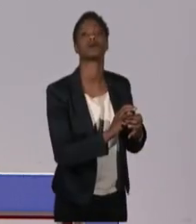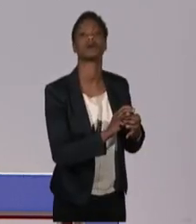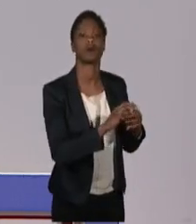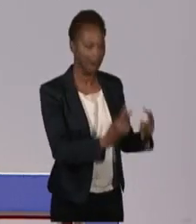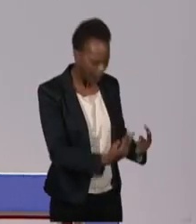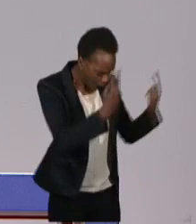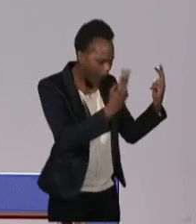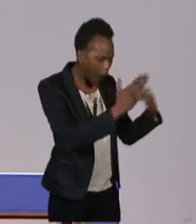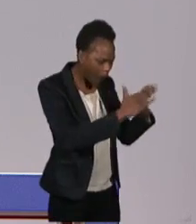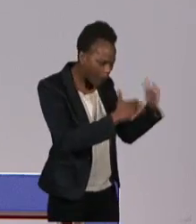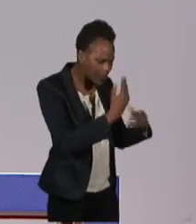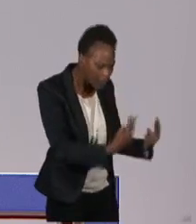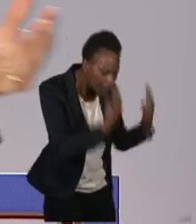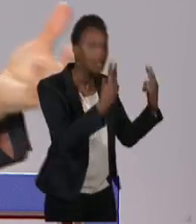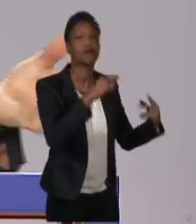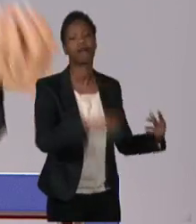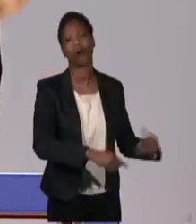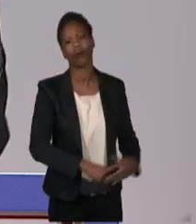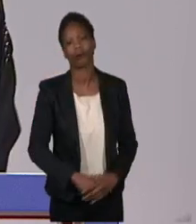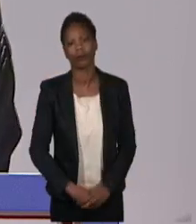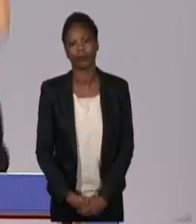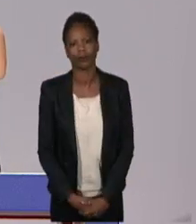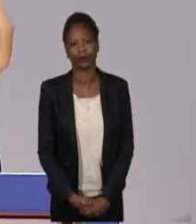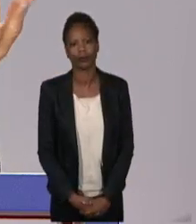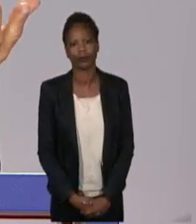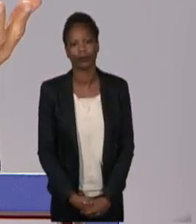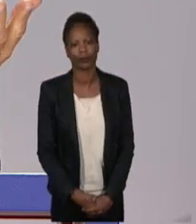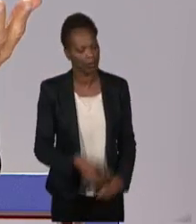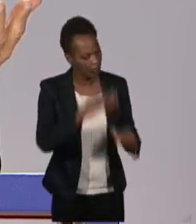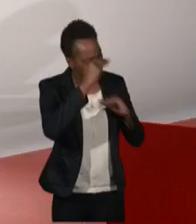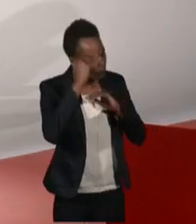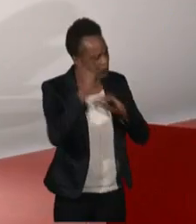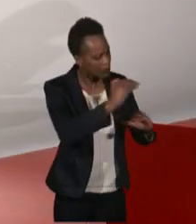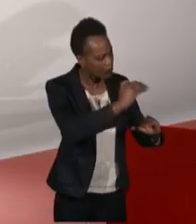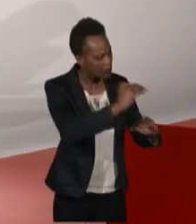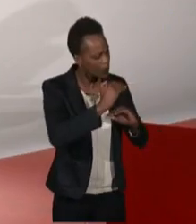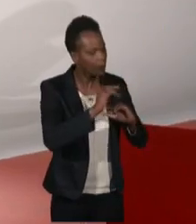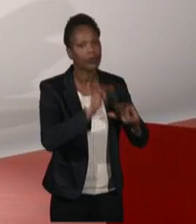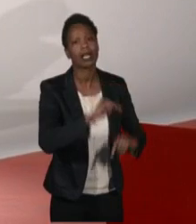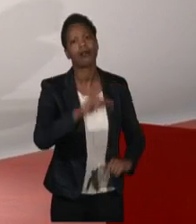sens à leur métier. Il faut les considérer.